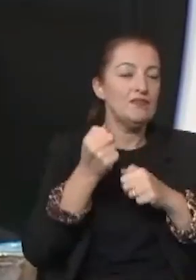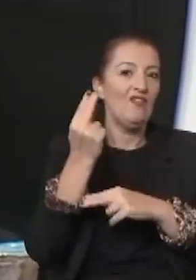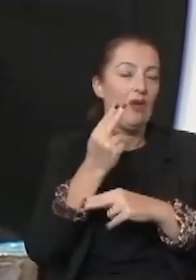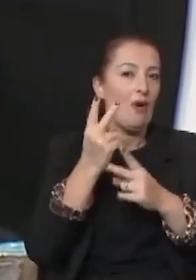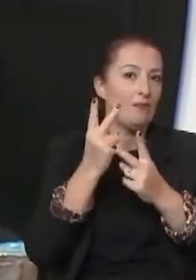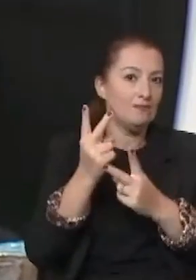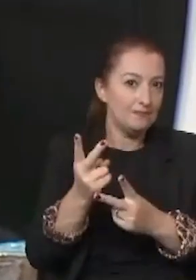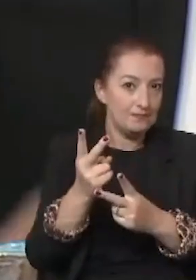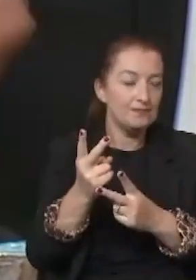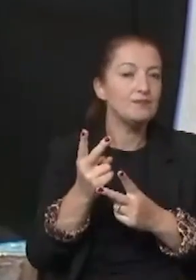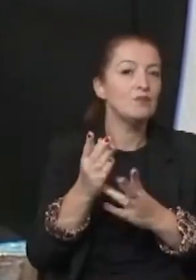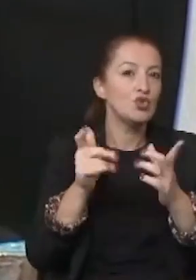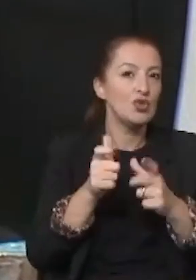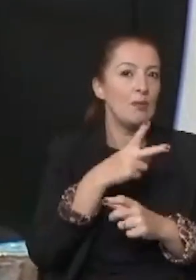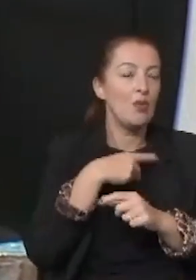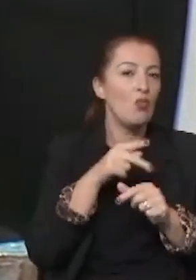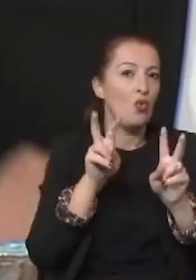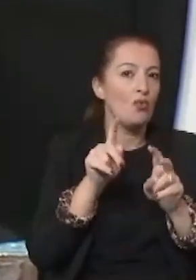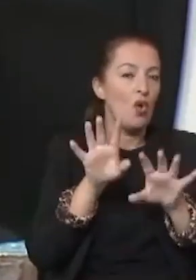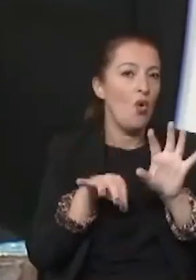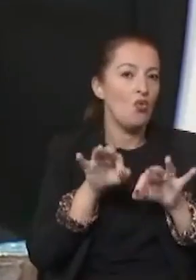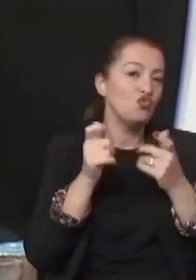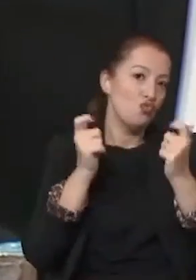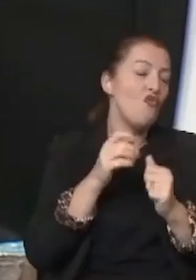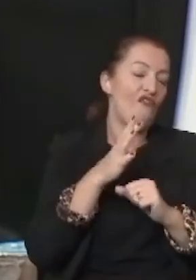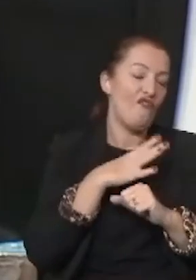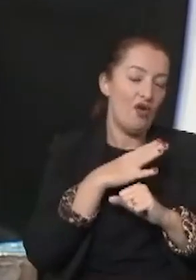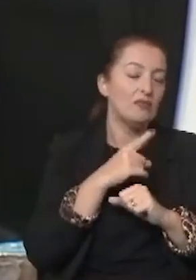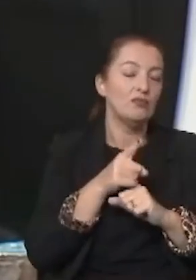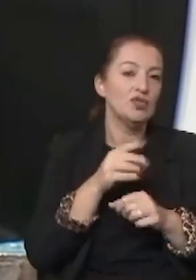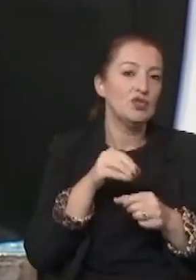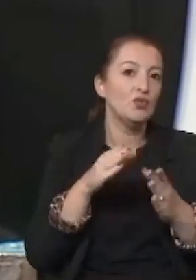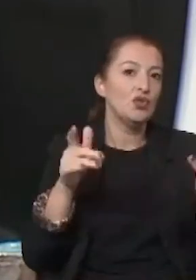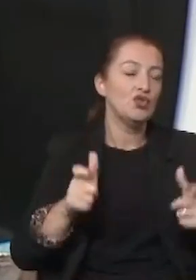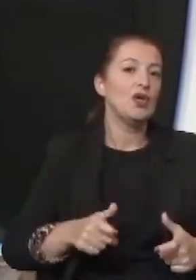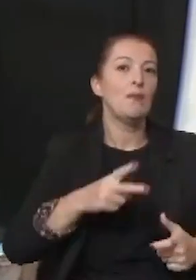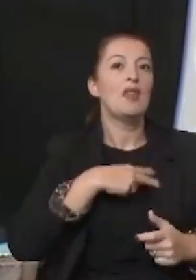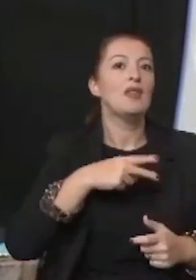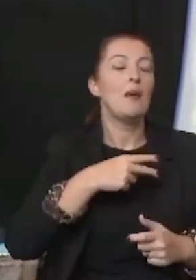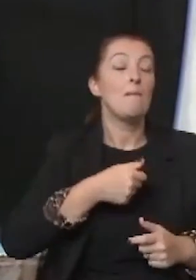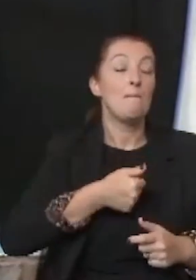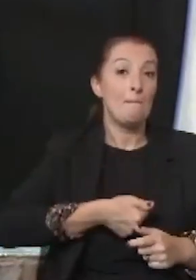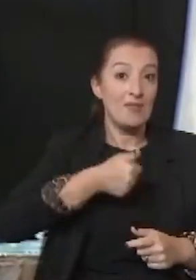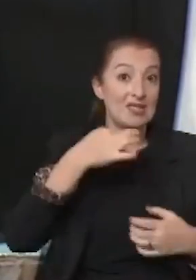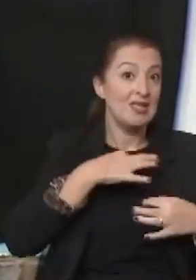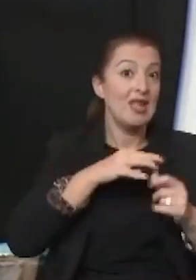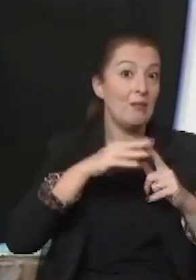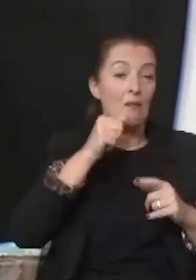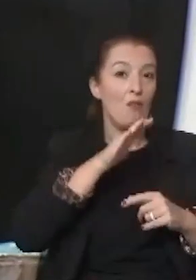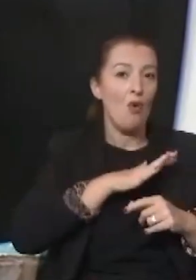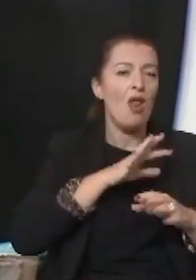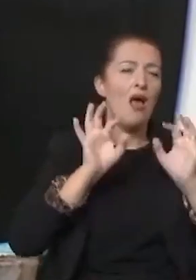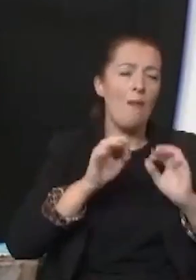aittir. Elbette ki Büyükşehir Belediyesi'nin bu konuda bir kontrol sorumluluğu vardır. Bunun için de Büyükşehir Belediye Başkanımız Sayın Ekrem İmamoğlu derhal